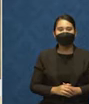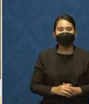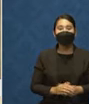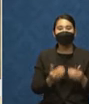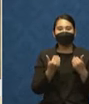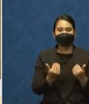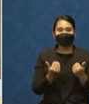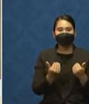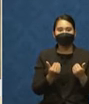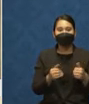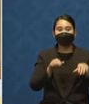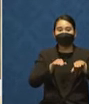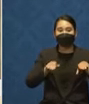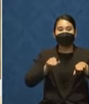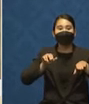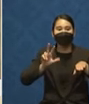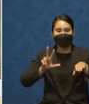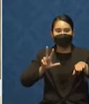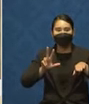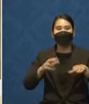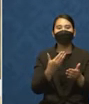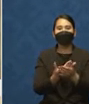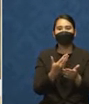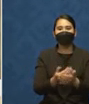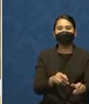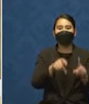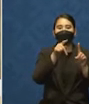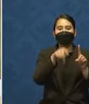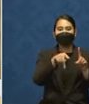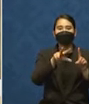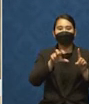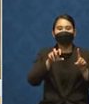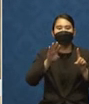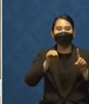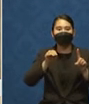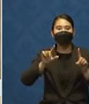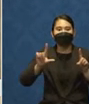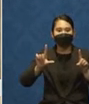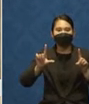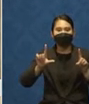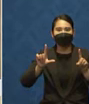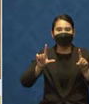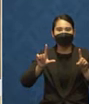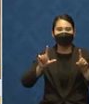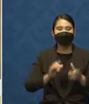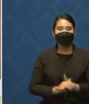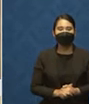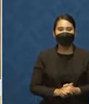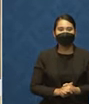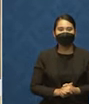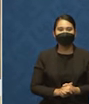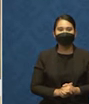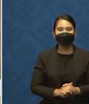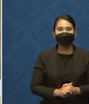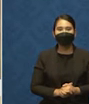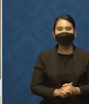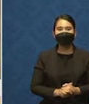ก็3ลำตกลำละประมาณ 1,340 ล้านครับท่านประธานครับคราวนี้ท่านประธ